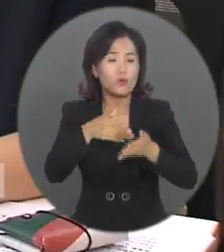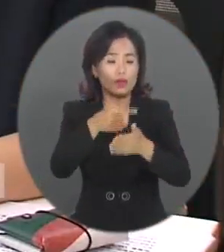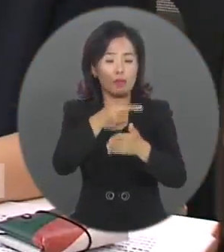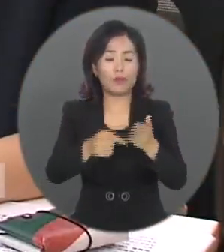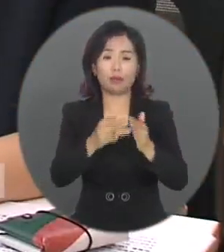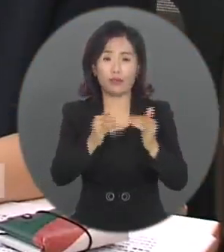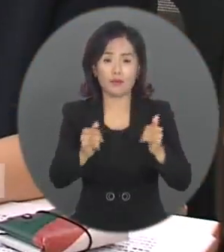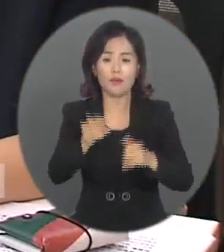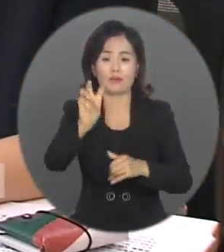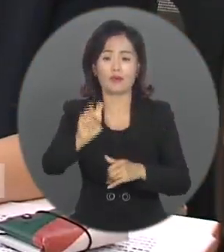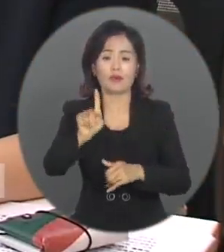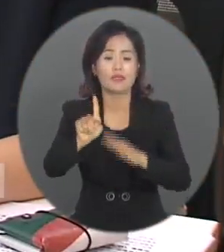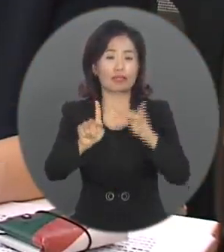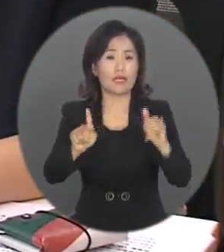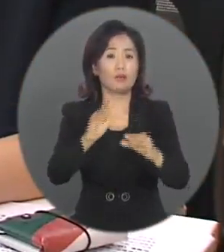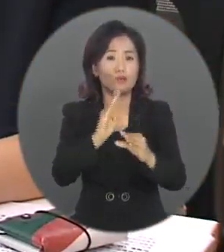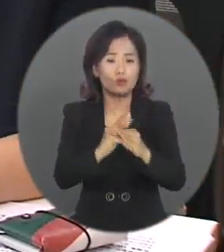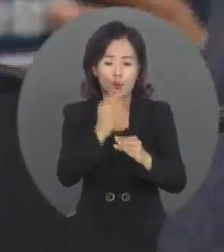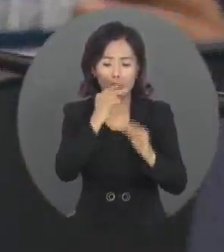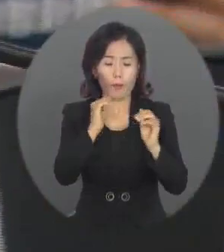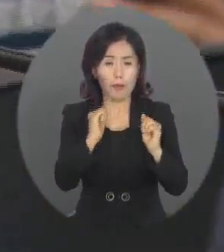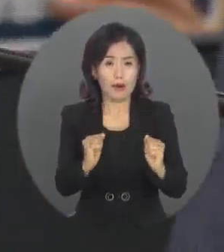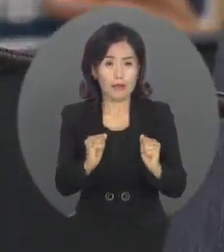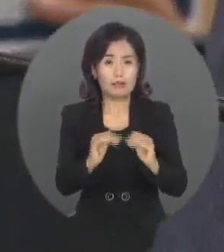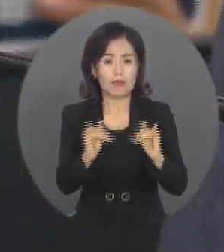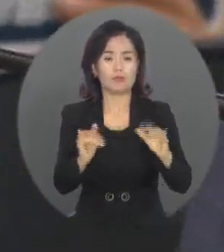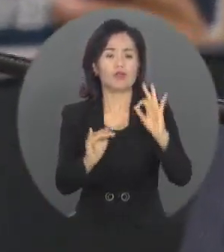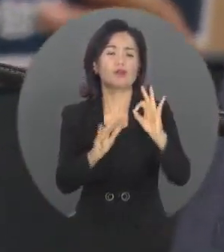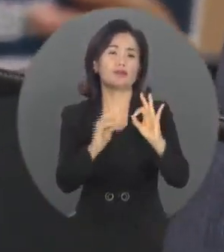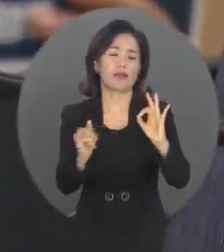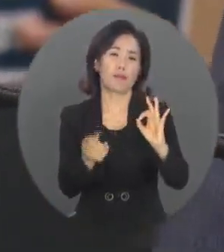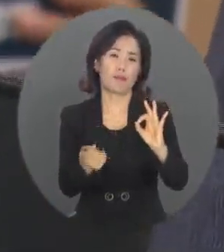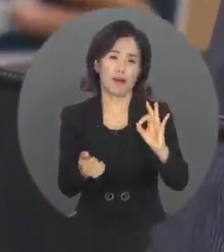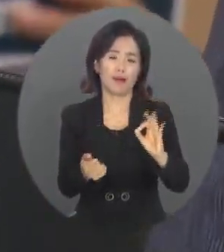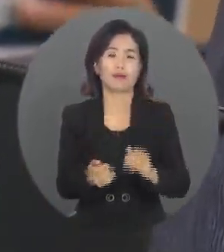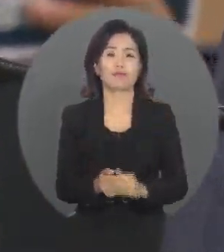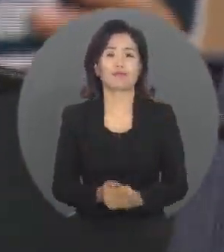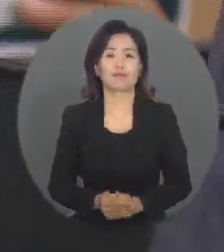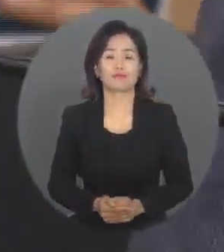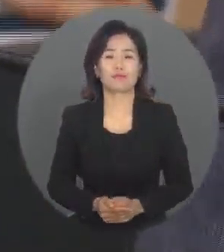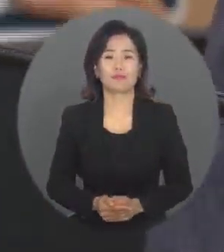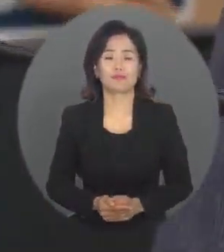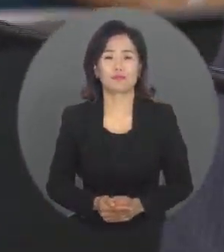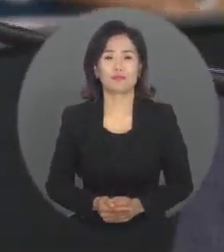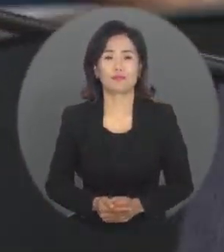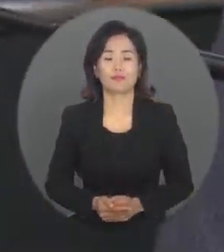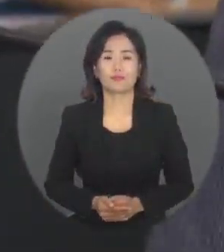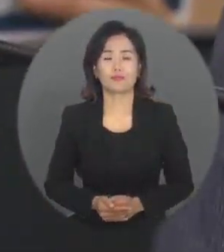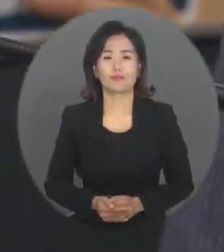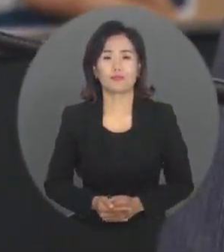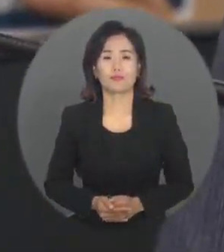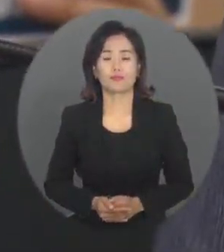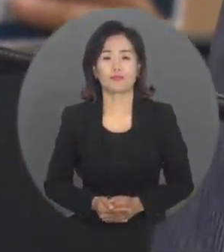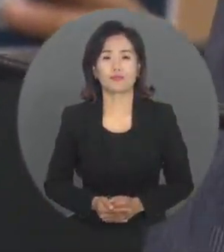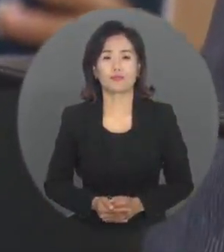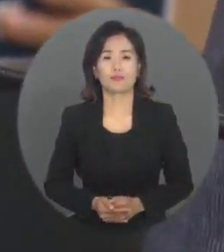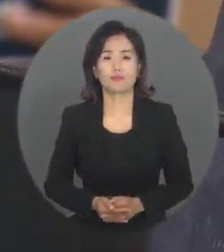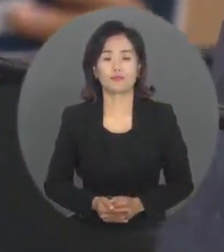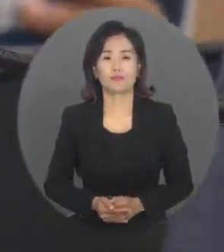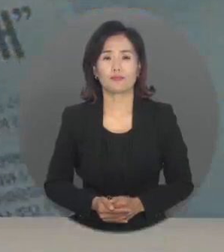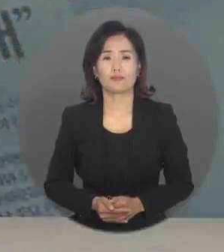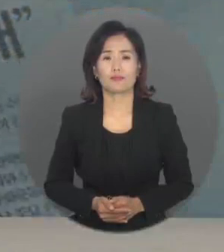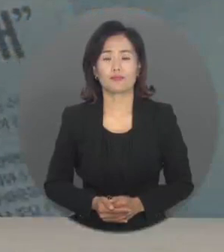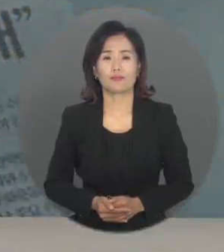피해 당사자 31명 중 생존해 있는 원고는 이제 10명밖에 되지 않습니다. MBC 뉴스 임지은입니다.